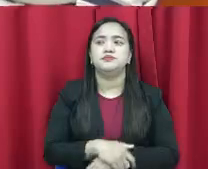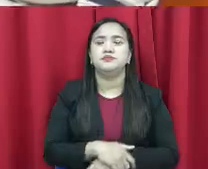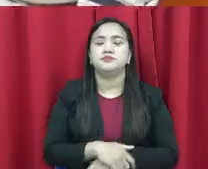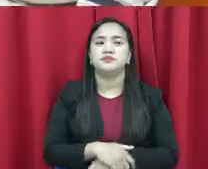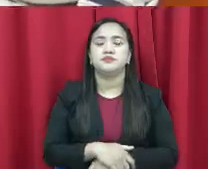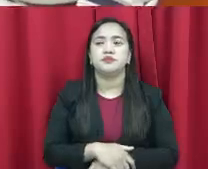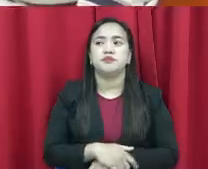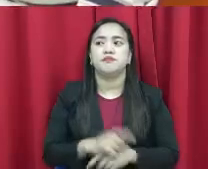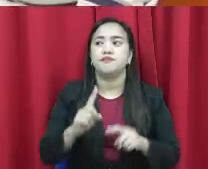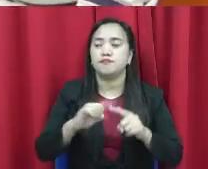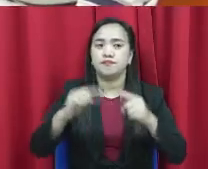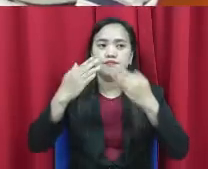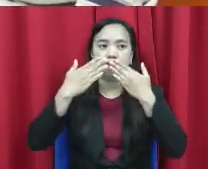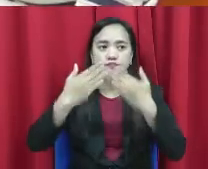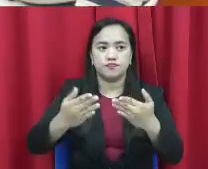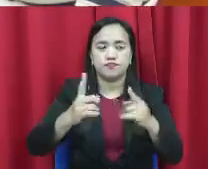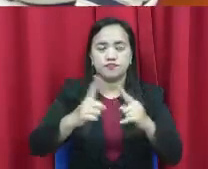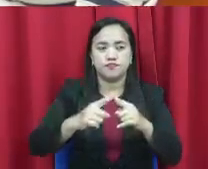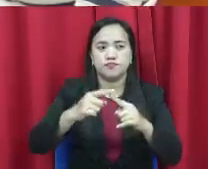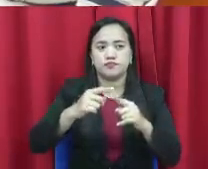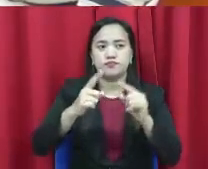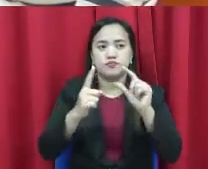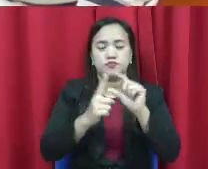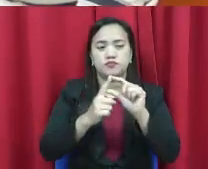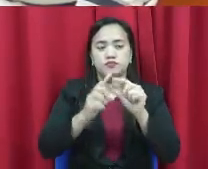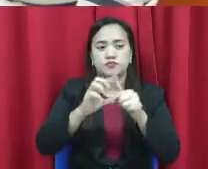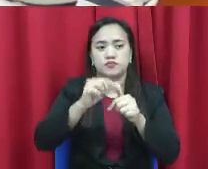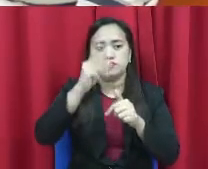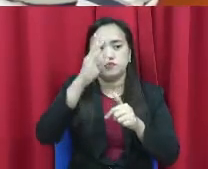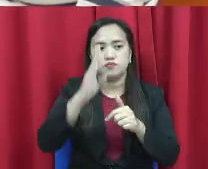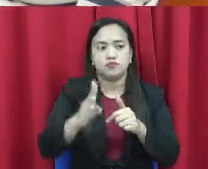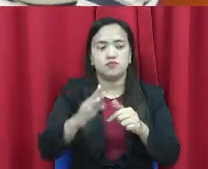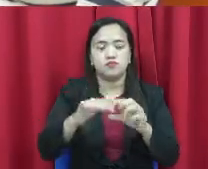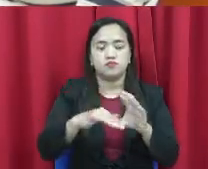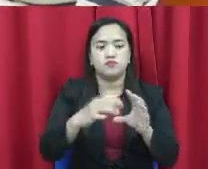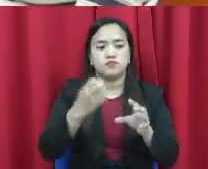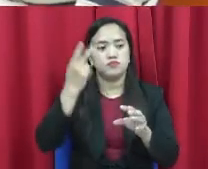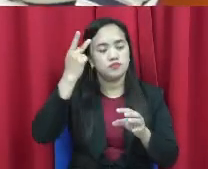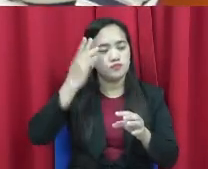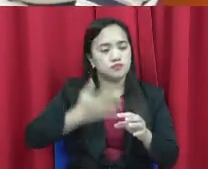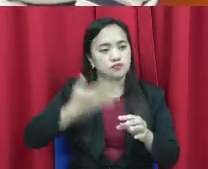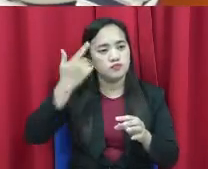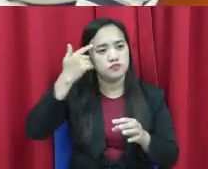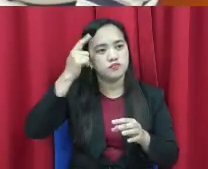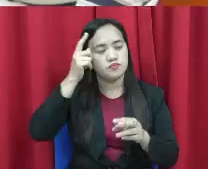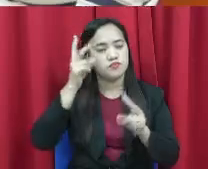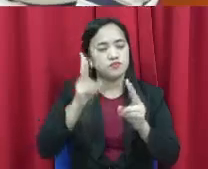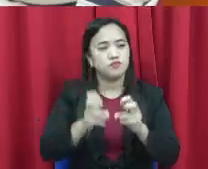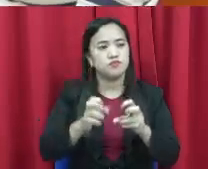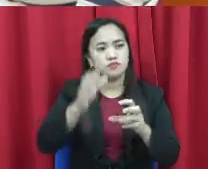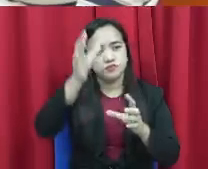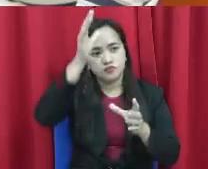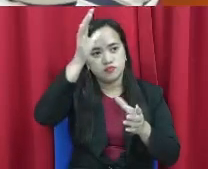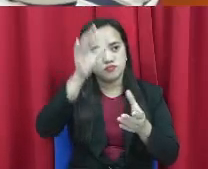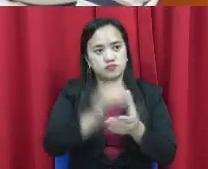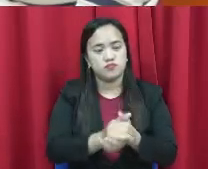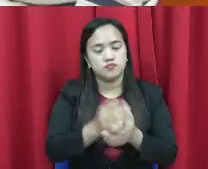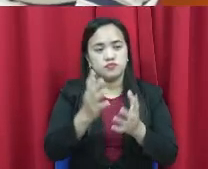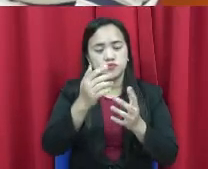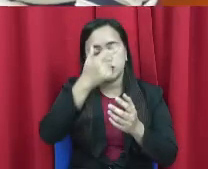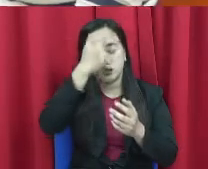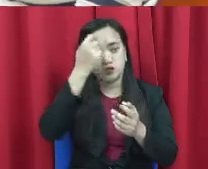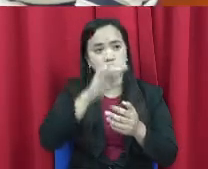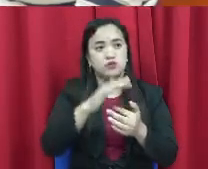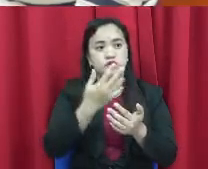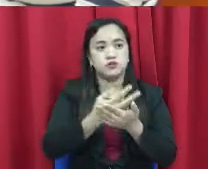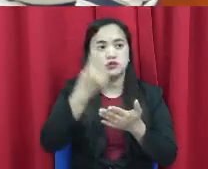salamat po sa sa salita ng Diyos sa sa ating mahal na Pastor maging sa asawa ko kasi makikita ko rin ay